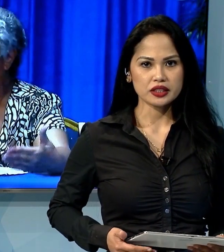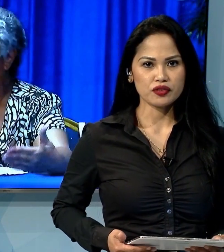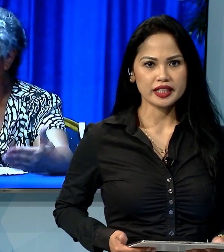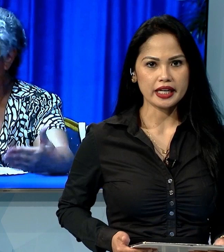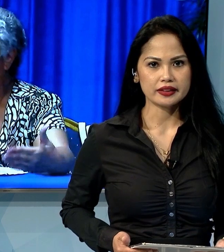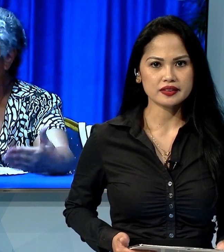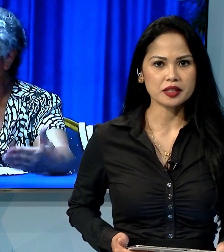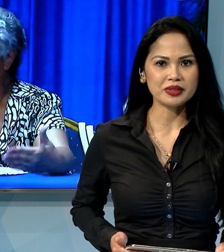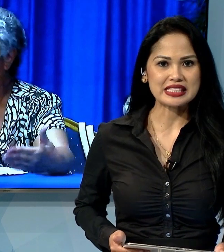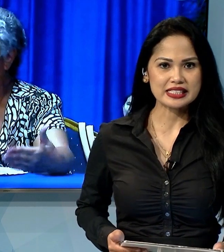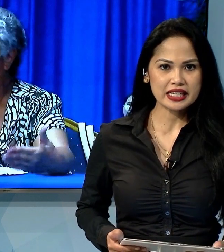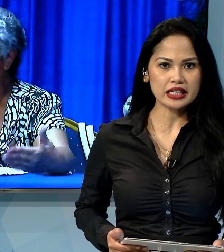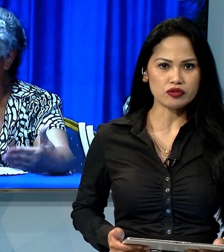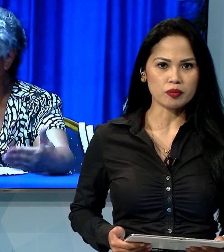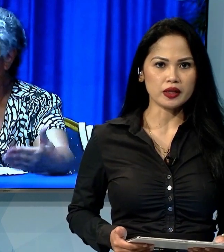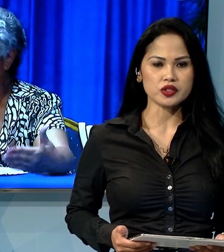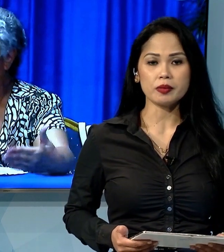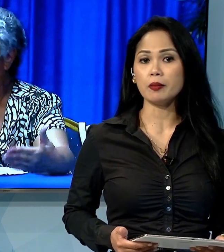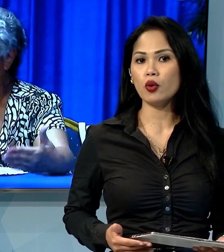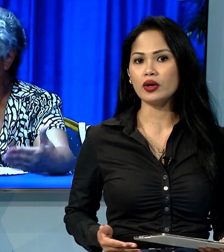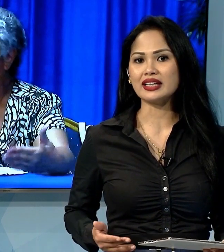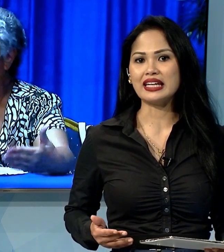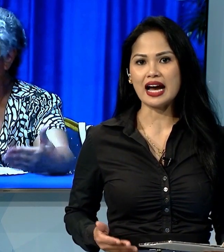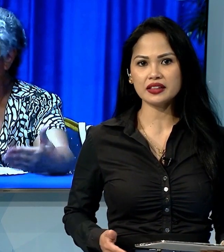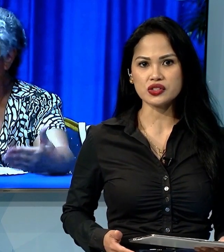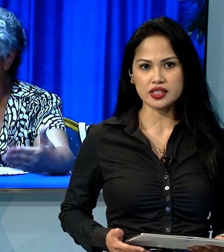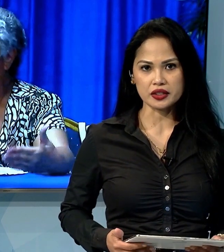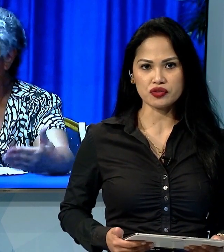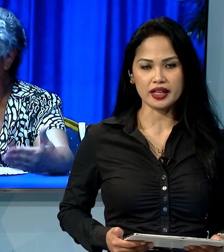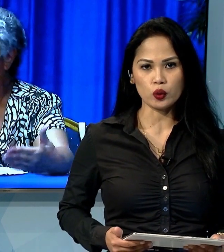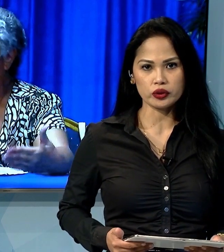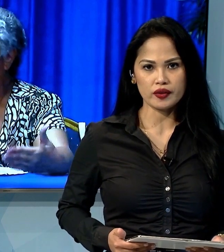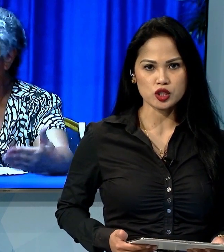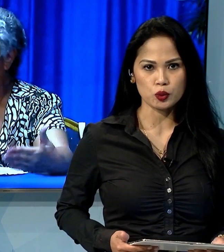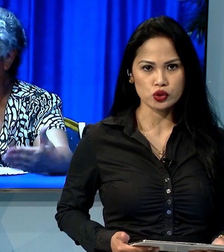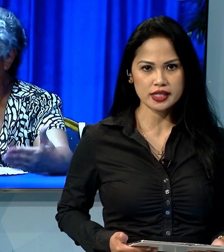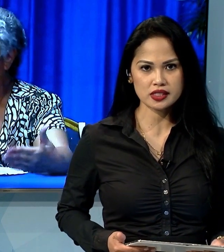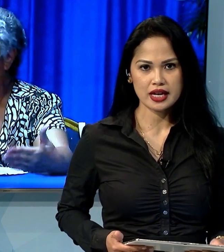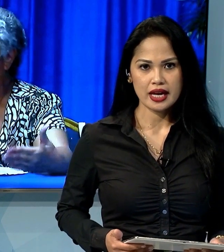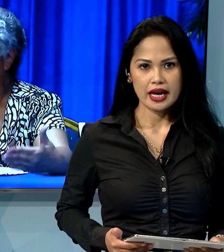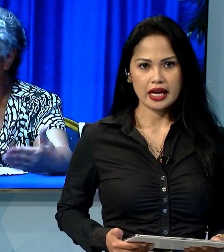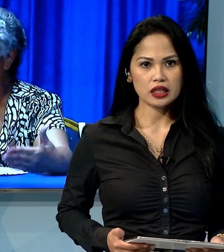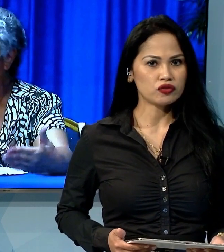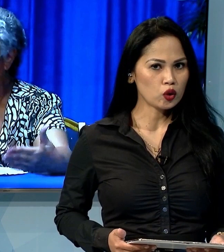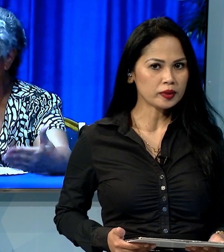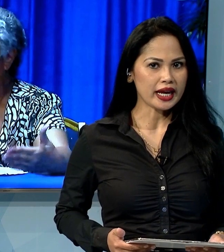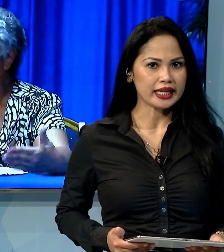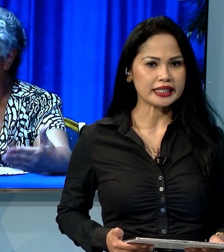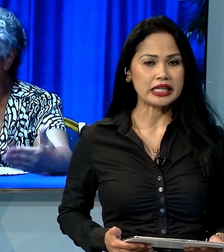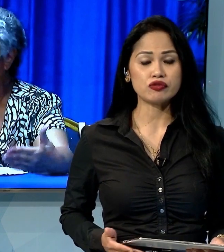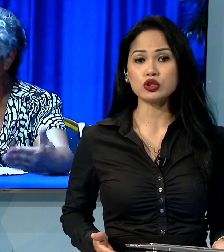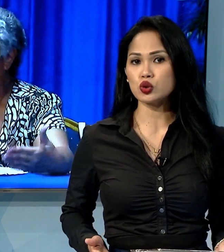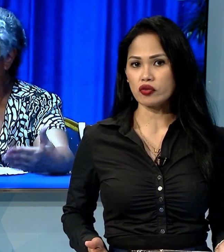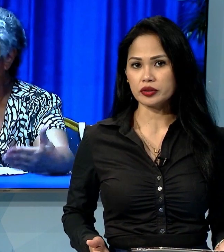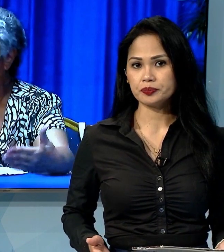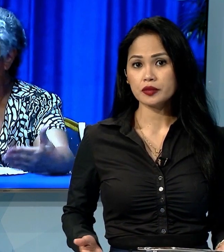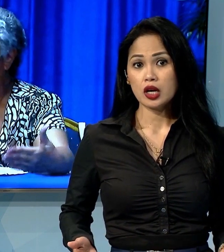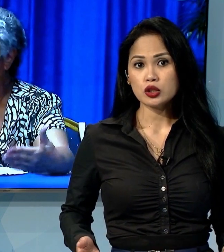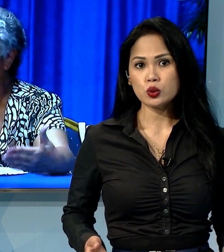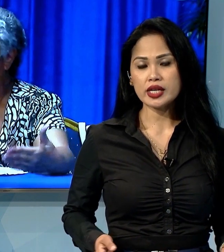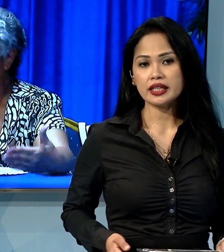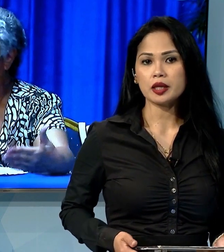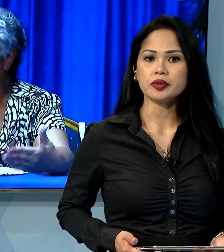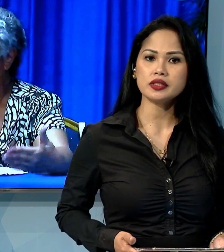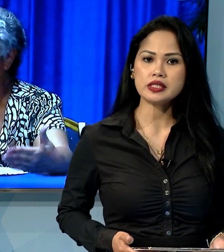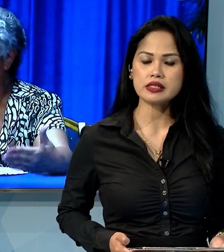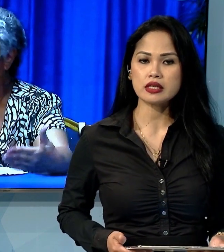Verder zegt Ferrier dat het ministerie in verband met de mogelijke late start van het onderwijsproces enkele voorbereidingen heeft getroffen.